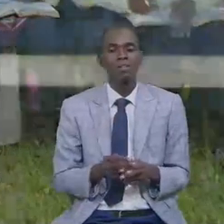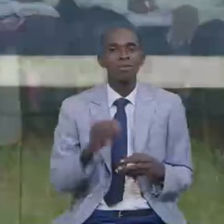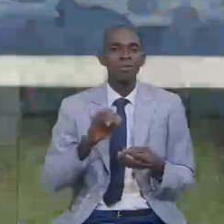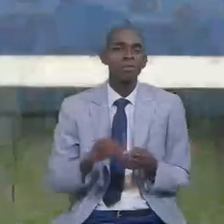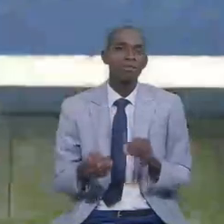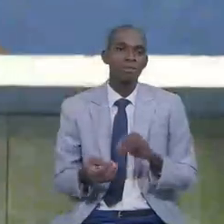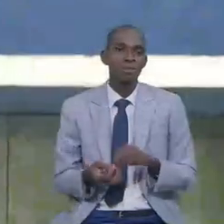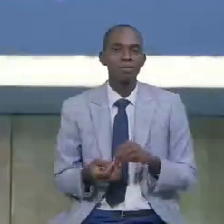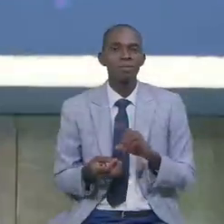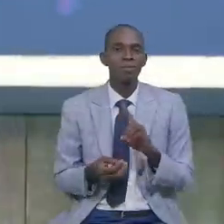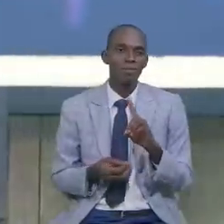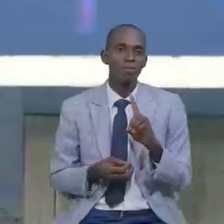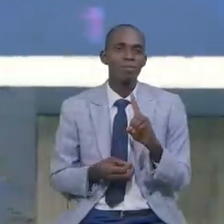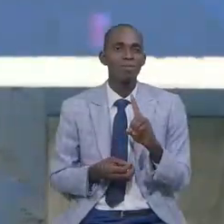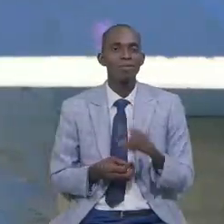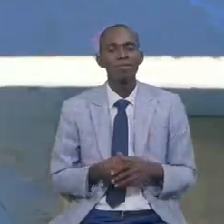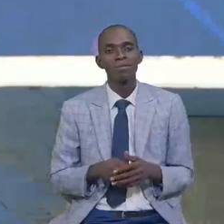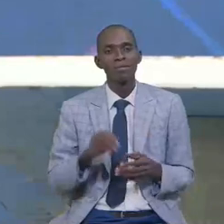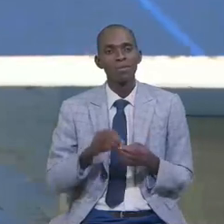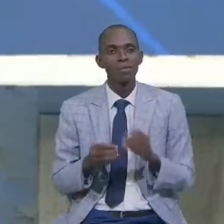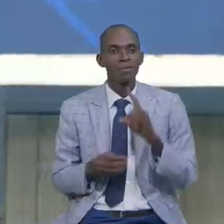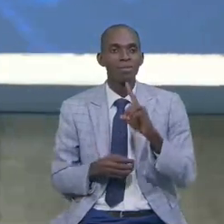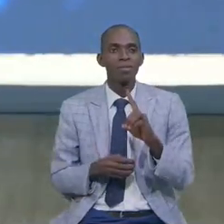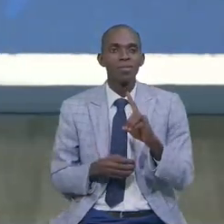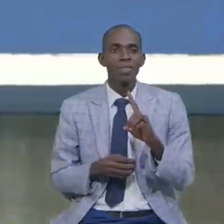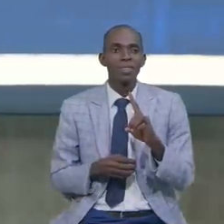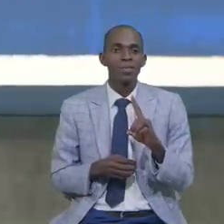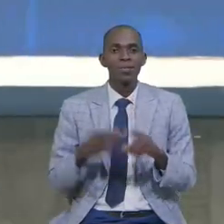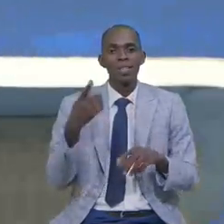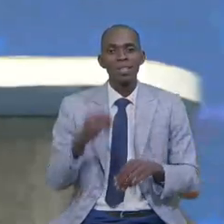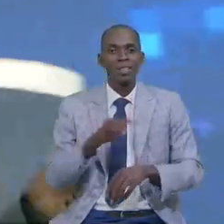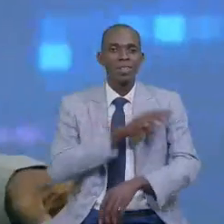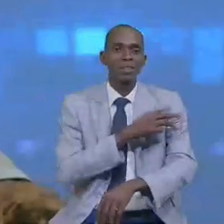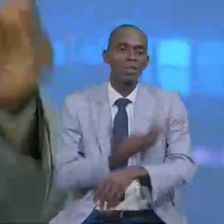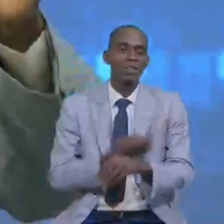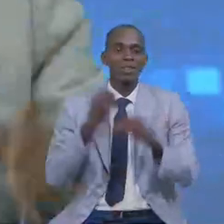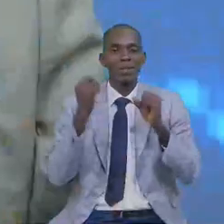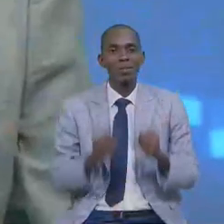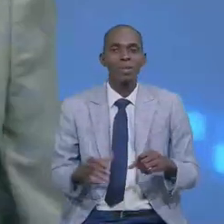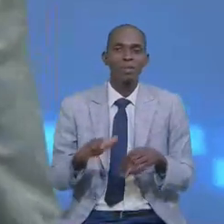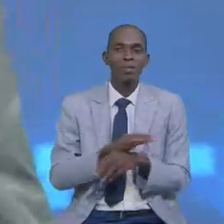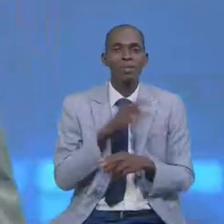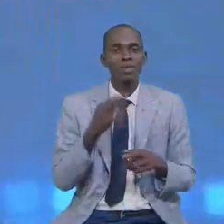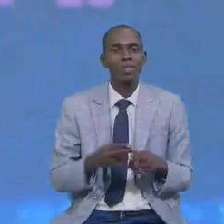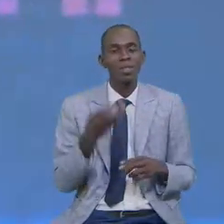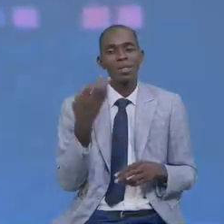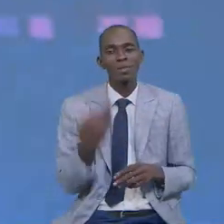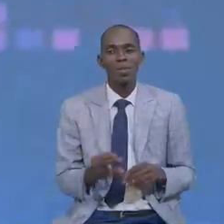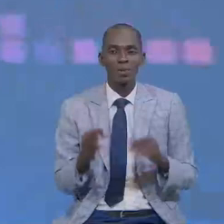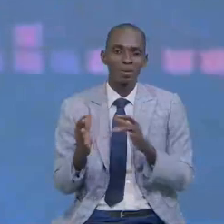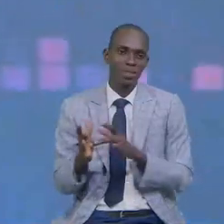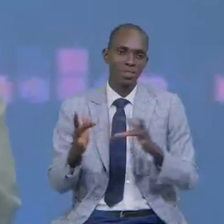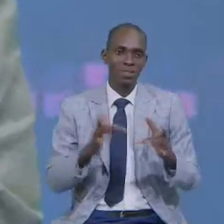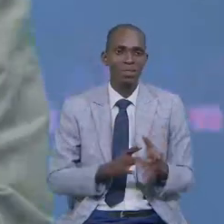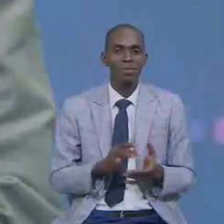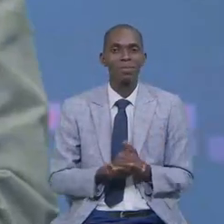maintenant. Premier point. Le nom puissant et fort de Jésus. En